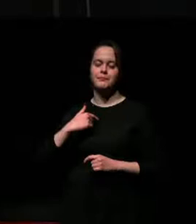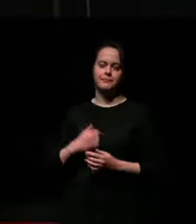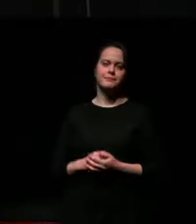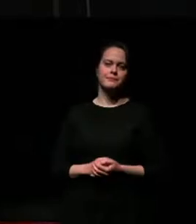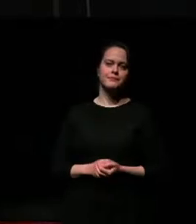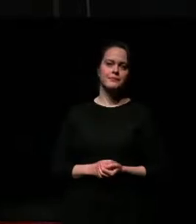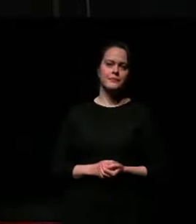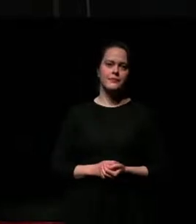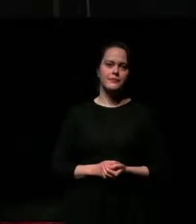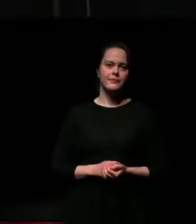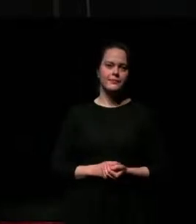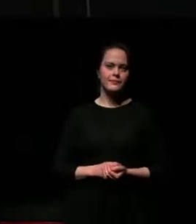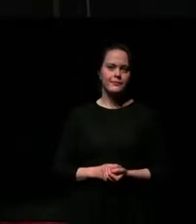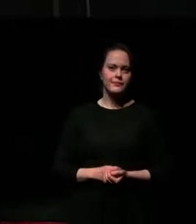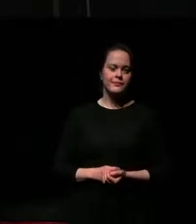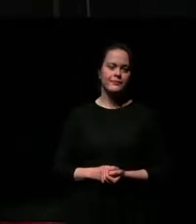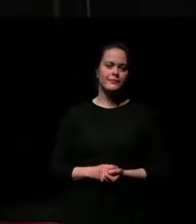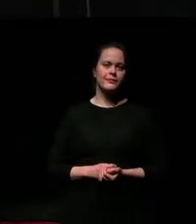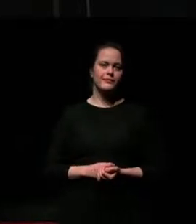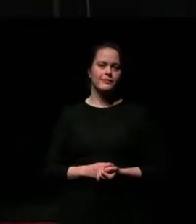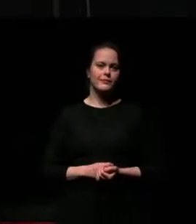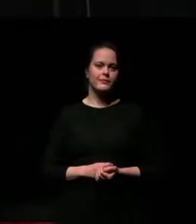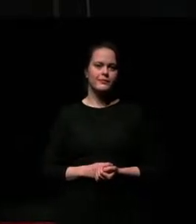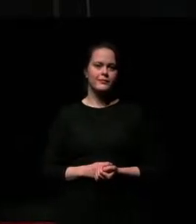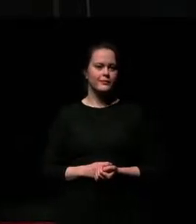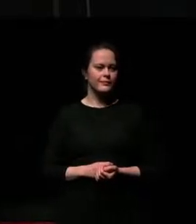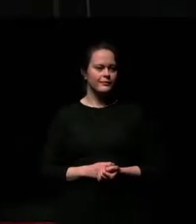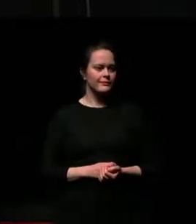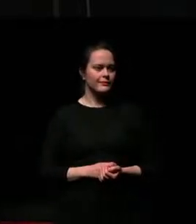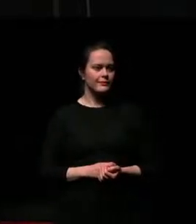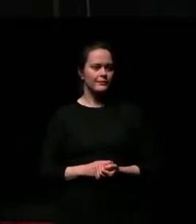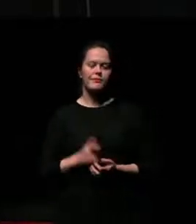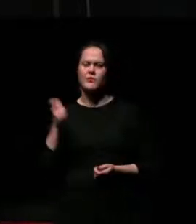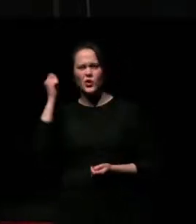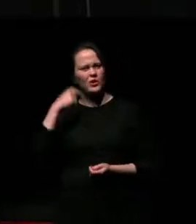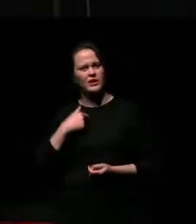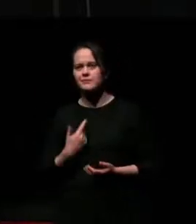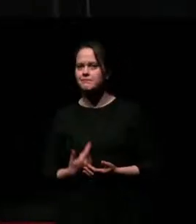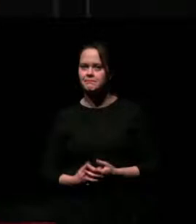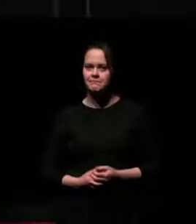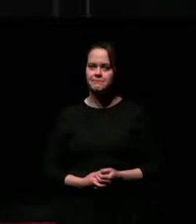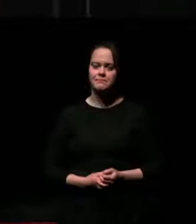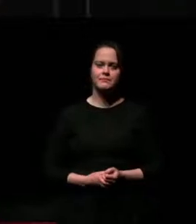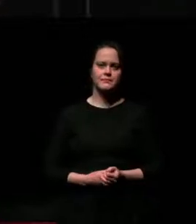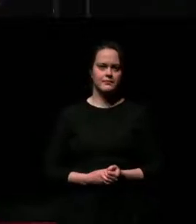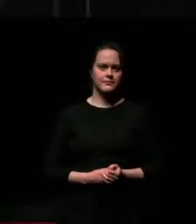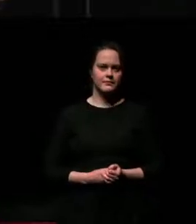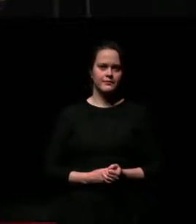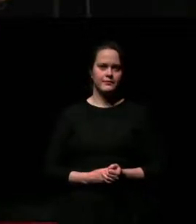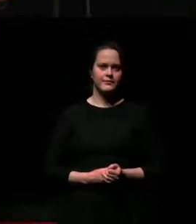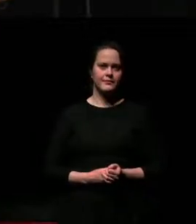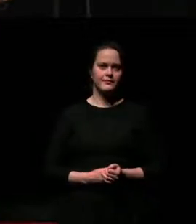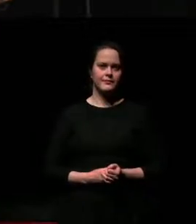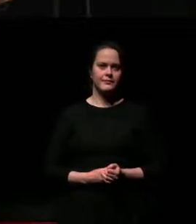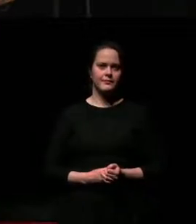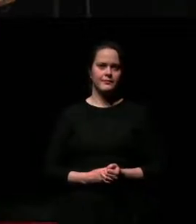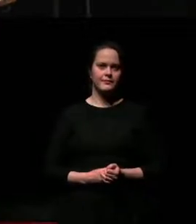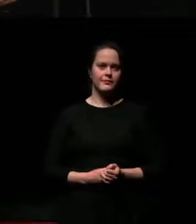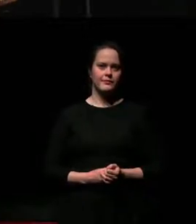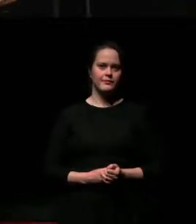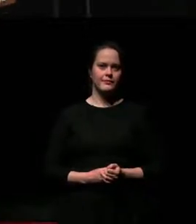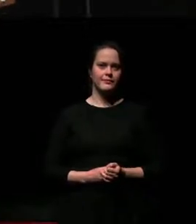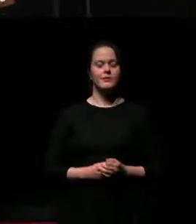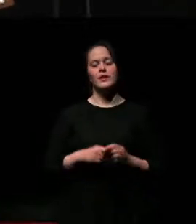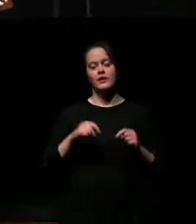Jeg har faktisk gått på maskin her på NTNU. Men i dag så lever jeg av